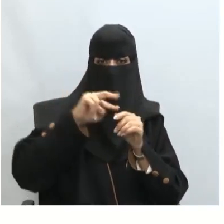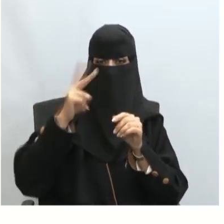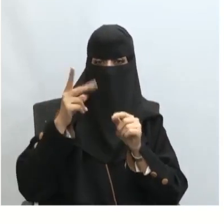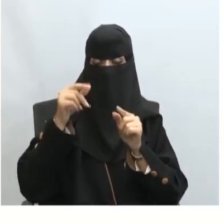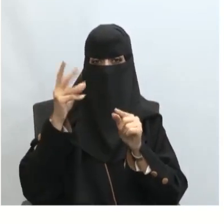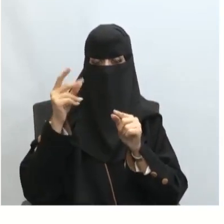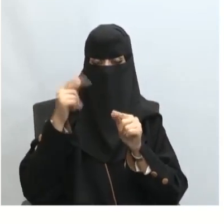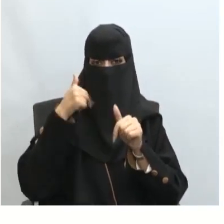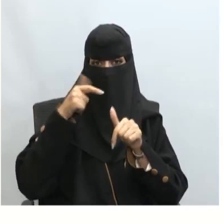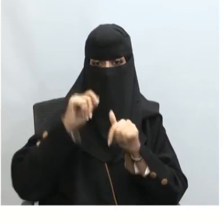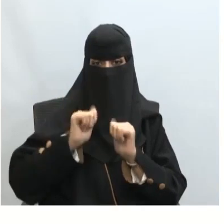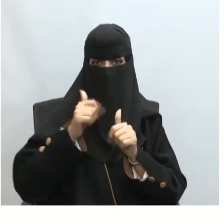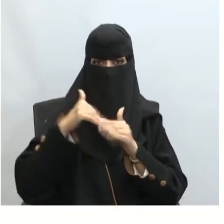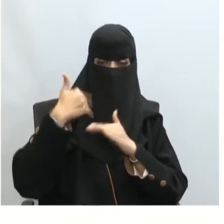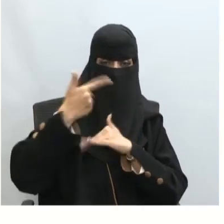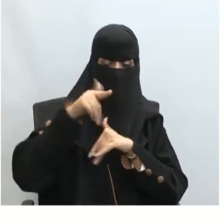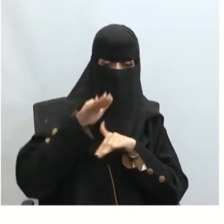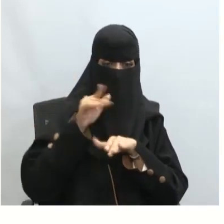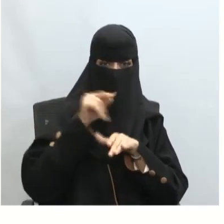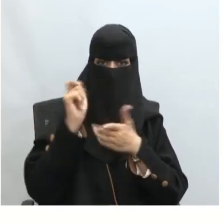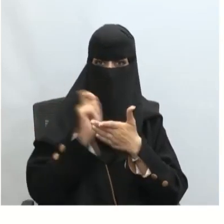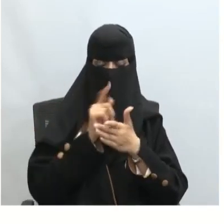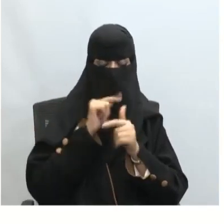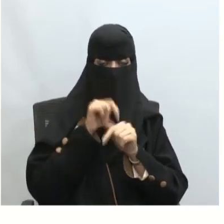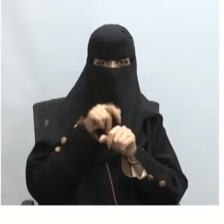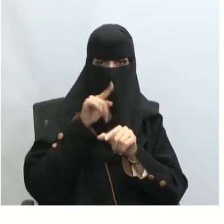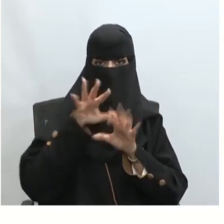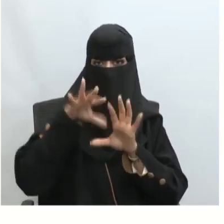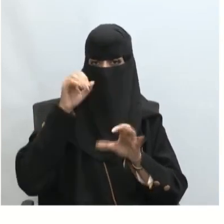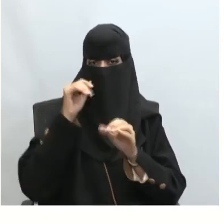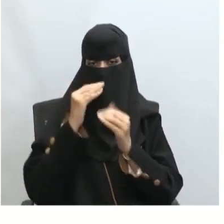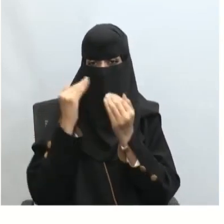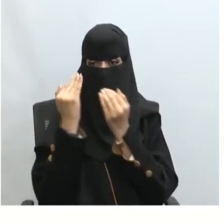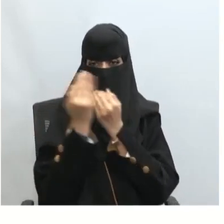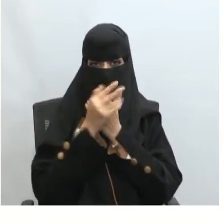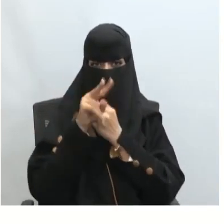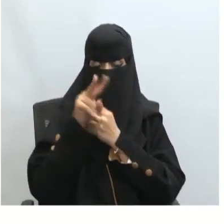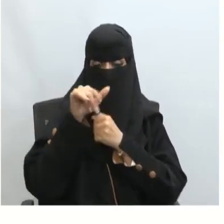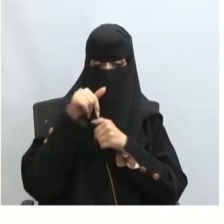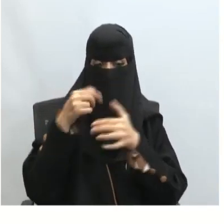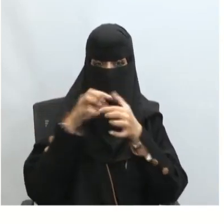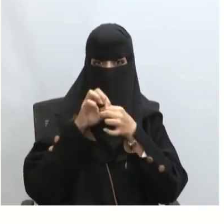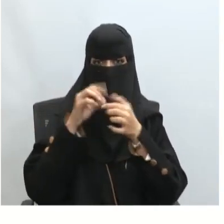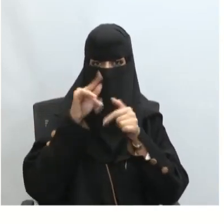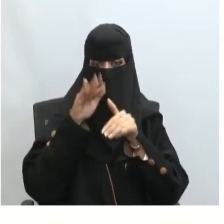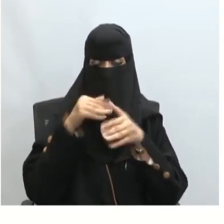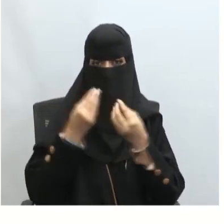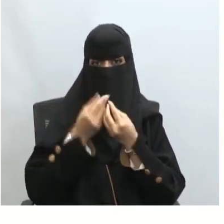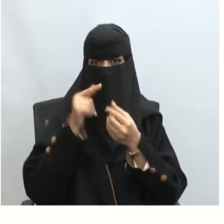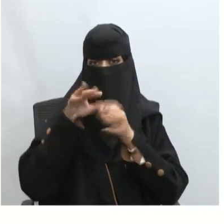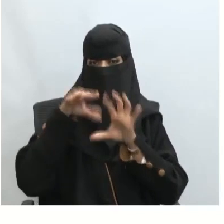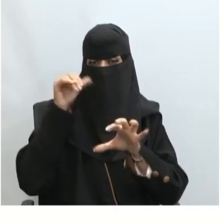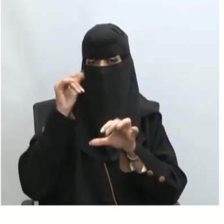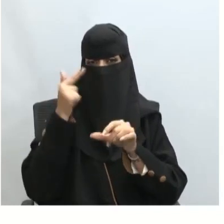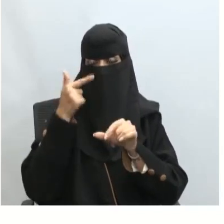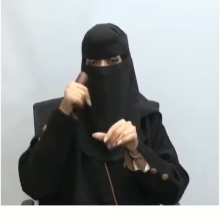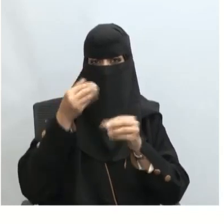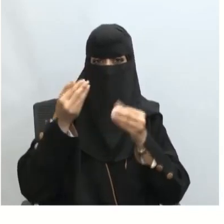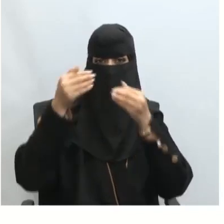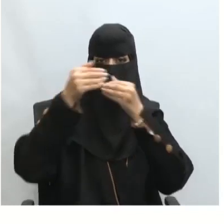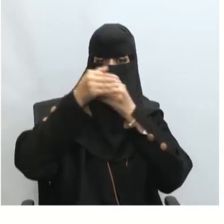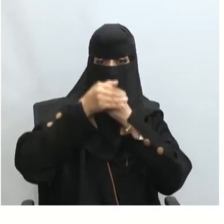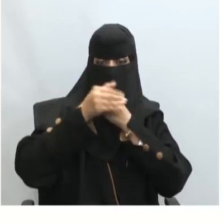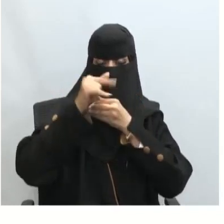اذا سيعطيني لاحظ طبعا لم يكتب هنا ولكن اختفت الرابطه الثنائيه الموجوده كانت موجوده هنا اختفت اذا دخل